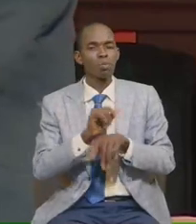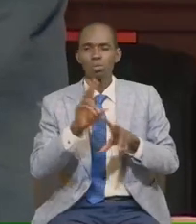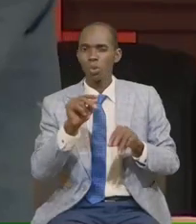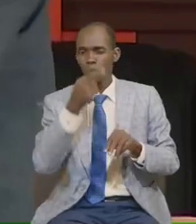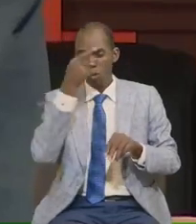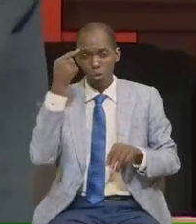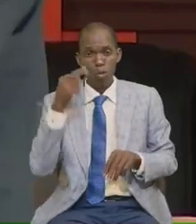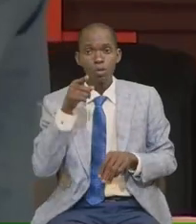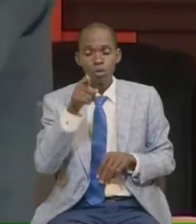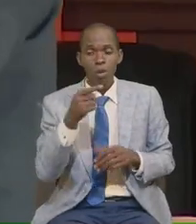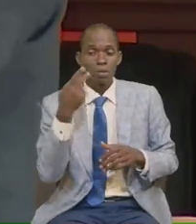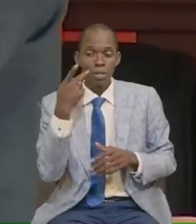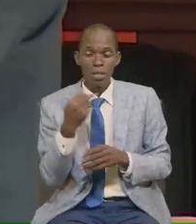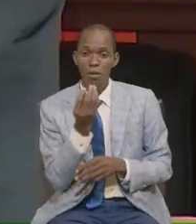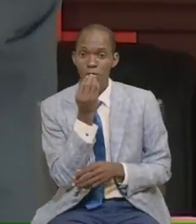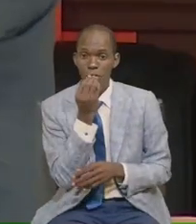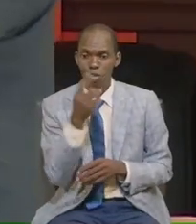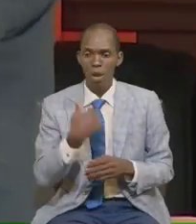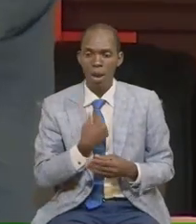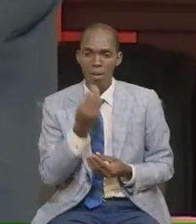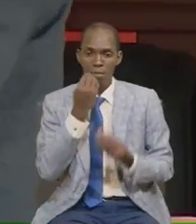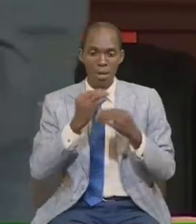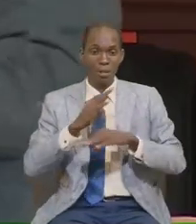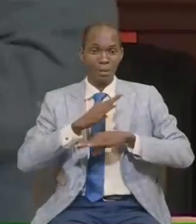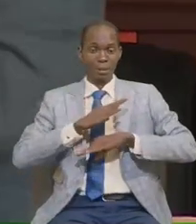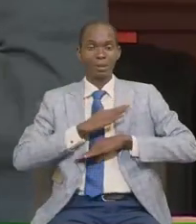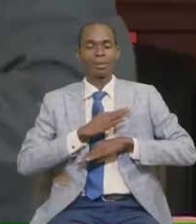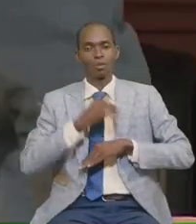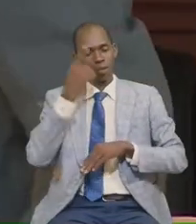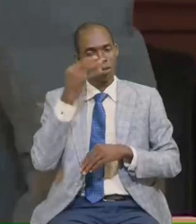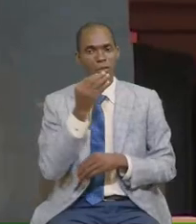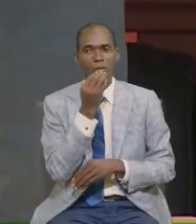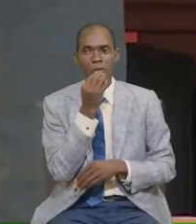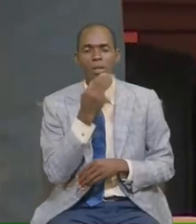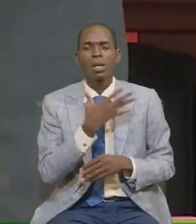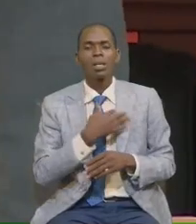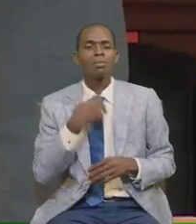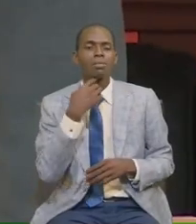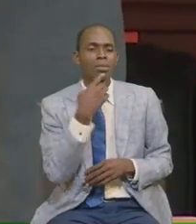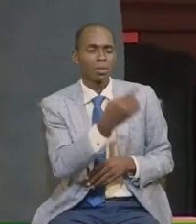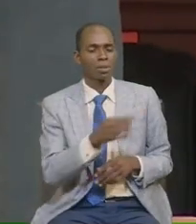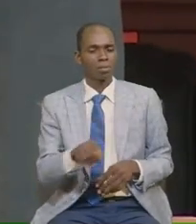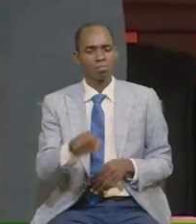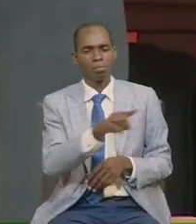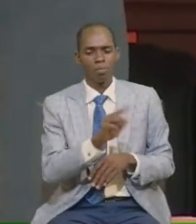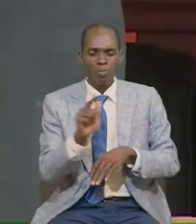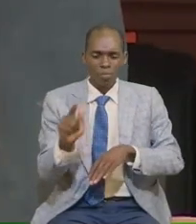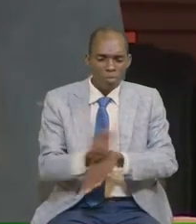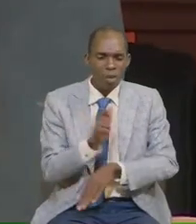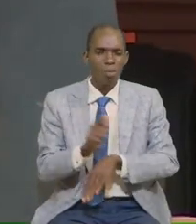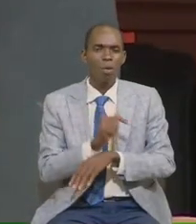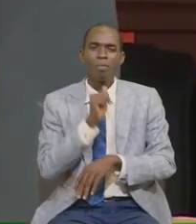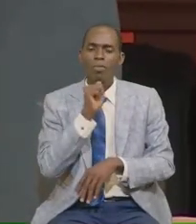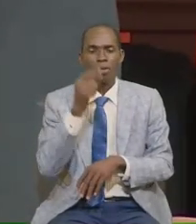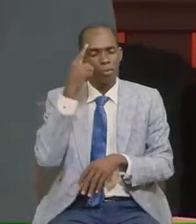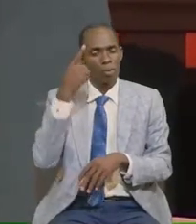mangé. Et pour cela, vous me cherchez. Il dit de travailler non pour la nourriture qui périt,